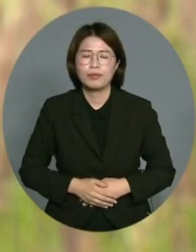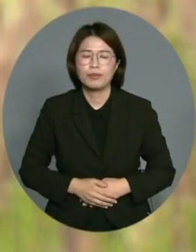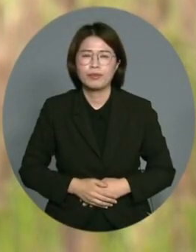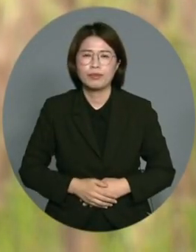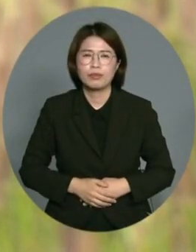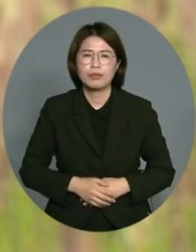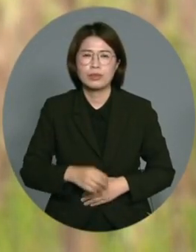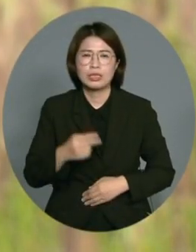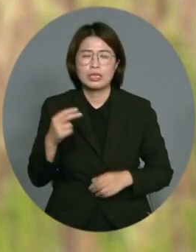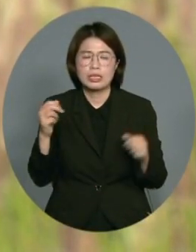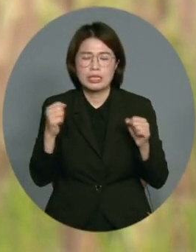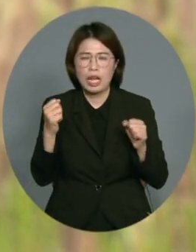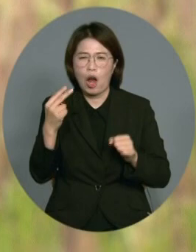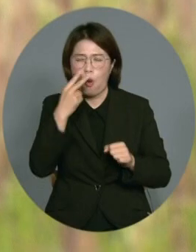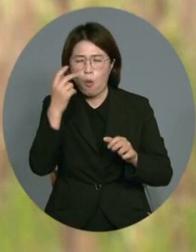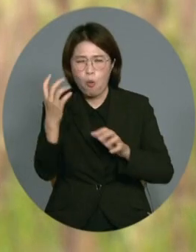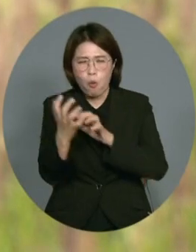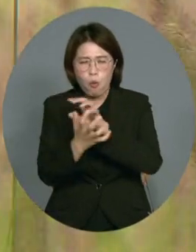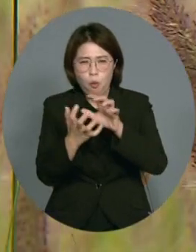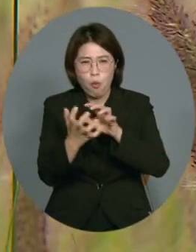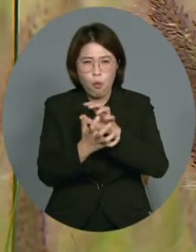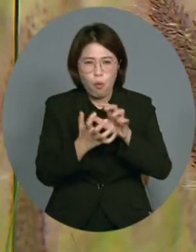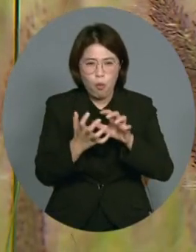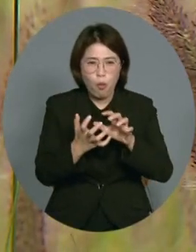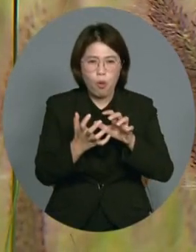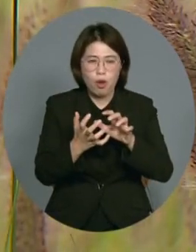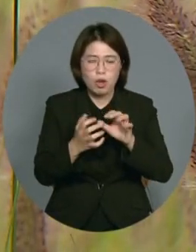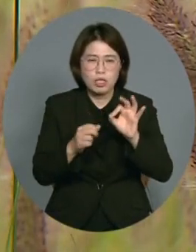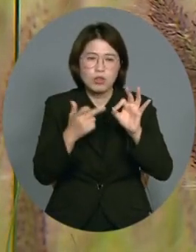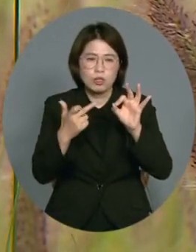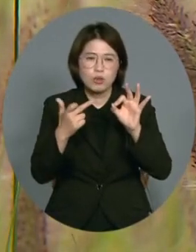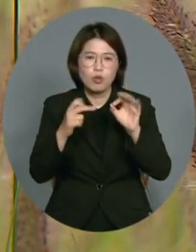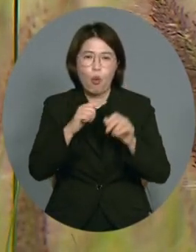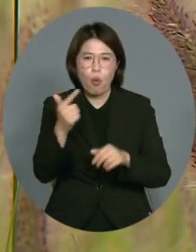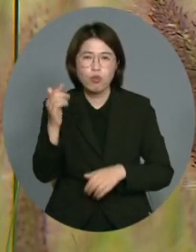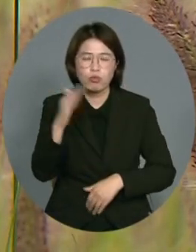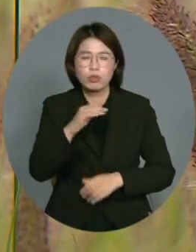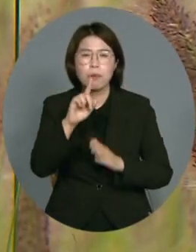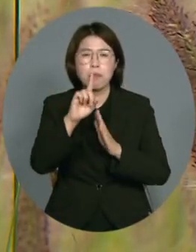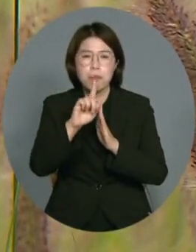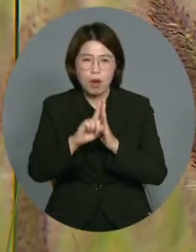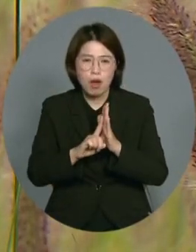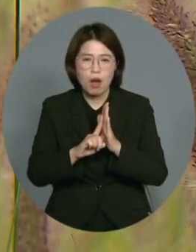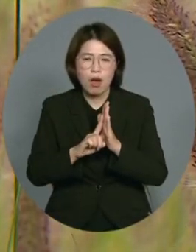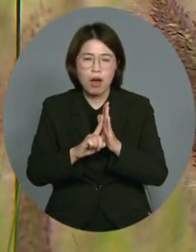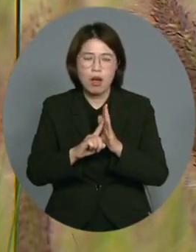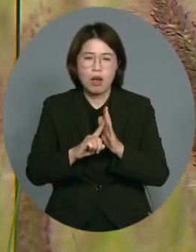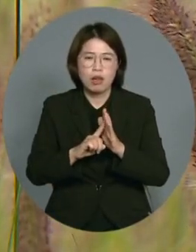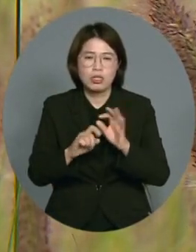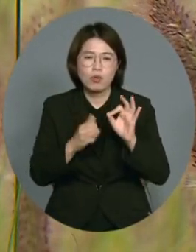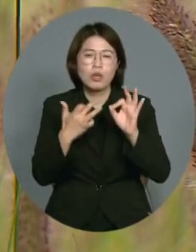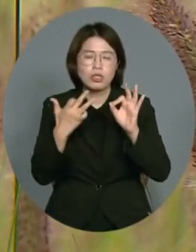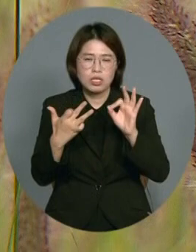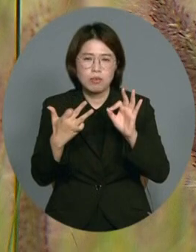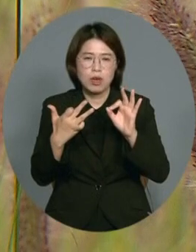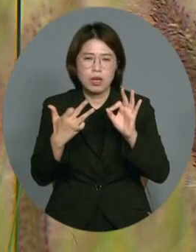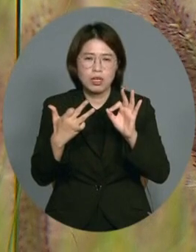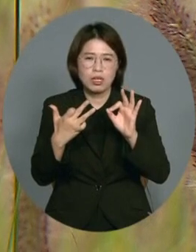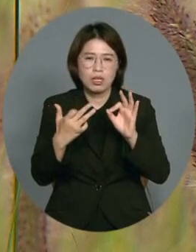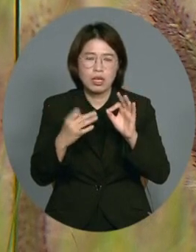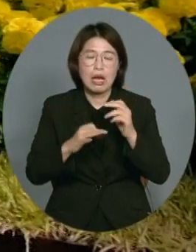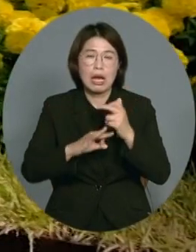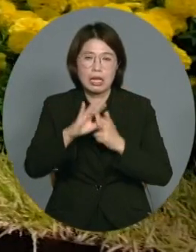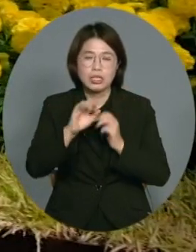대륙고기압이 확장하면서 17일 오후부터 기온이 내려가서요. 18일 대구의 아침 기온은 6도로 뚝